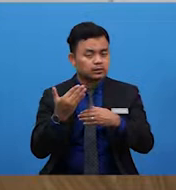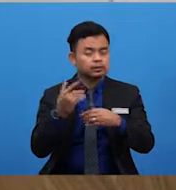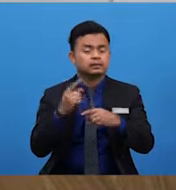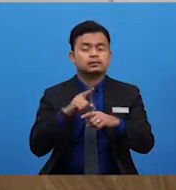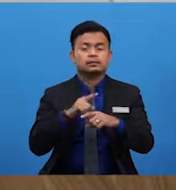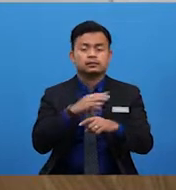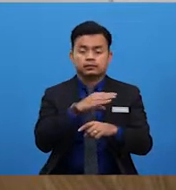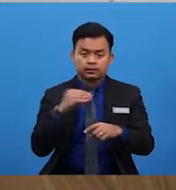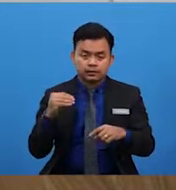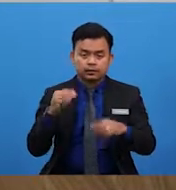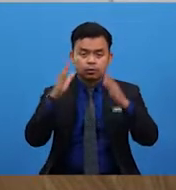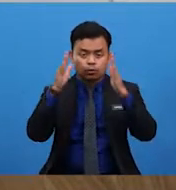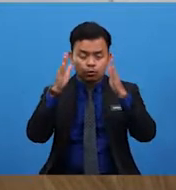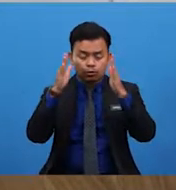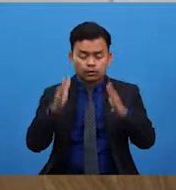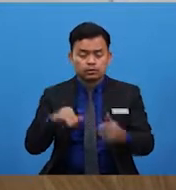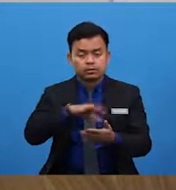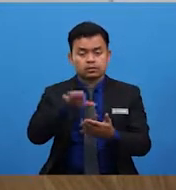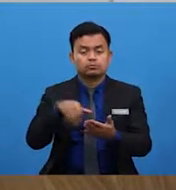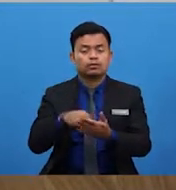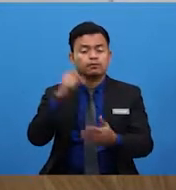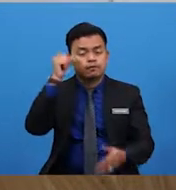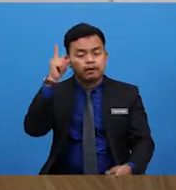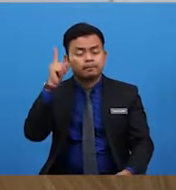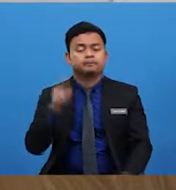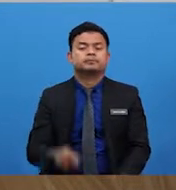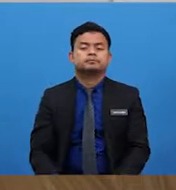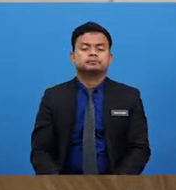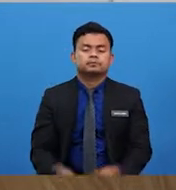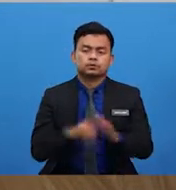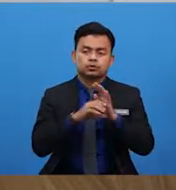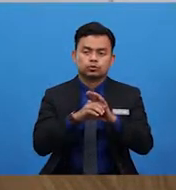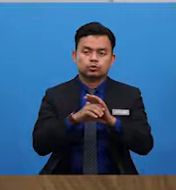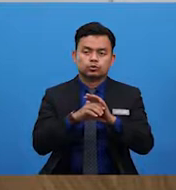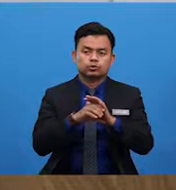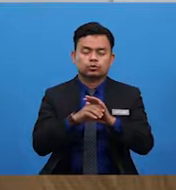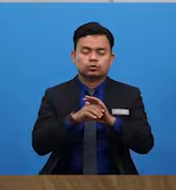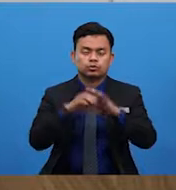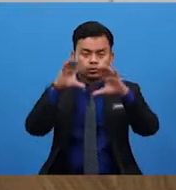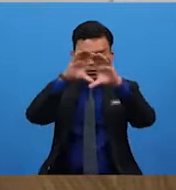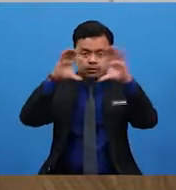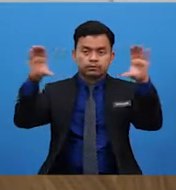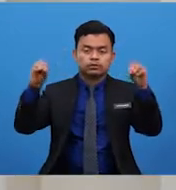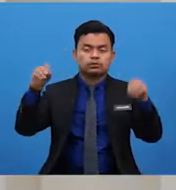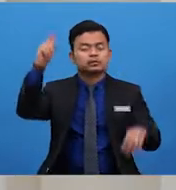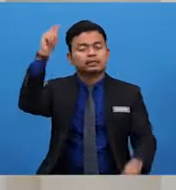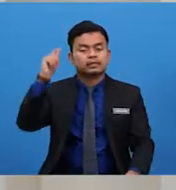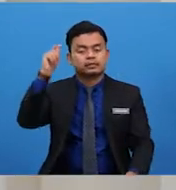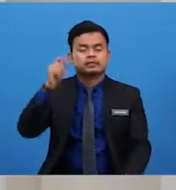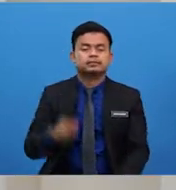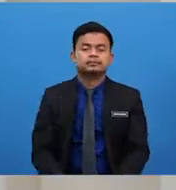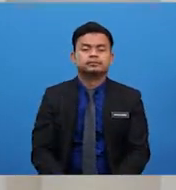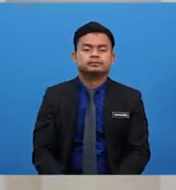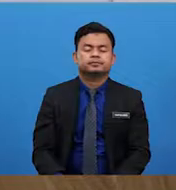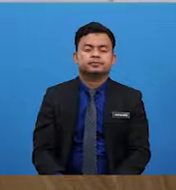contohnya simbol kayak gitu nah kita Anda kita tahu dah nak cari simbol about nah oke itulah ekonomi namanya Oke